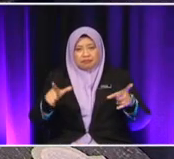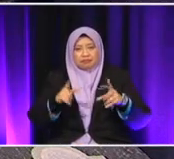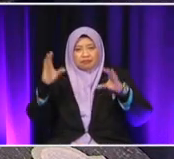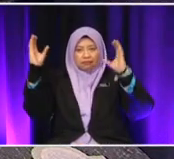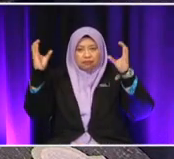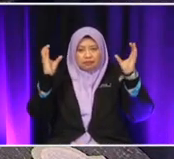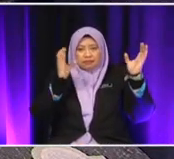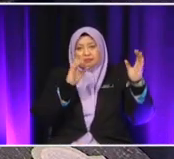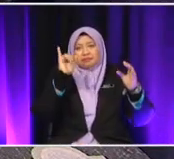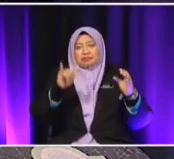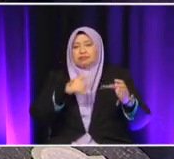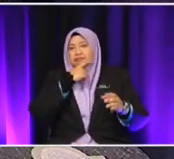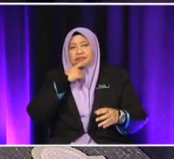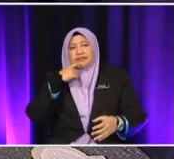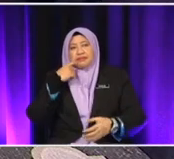yang kering